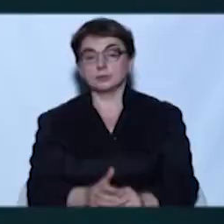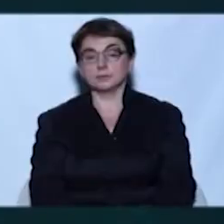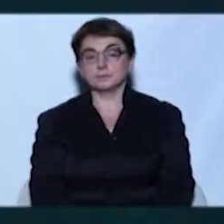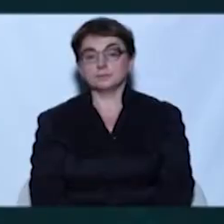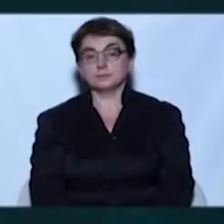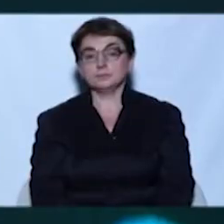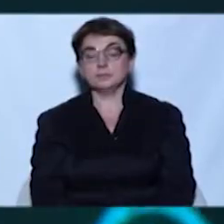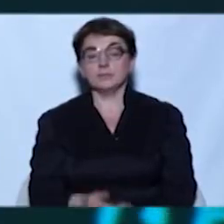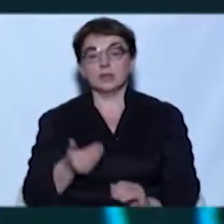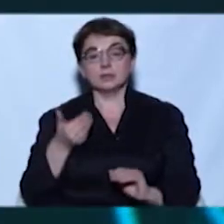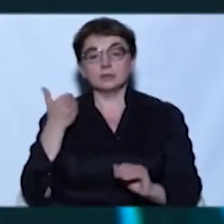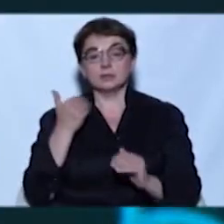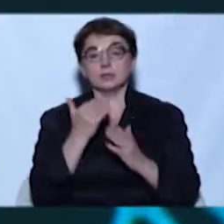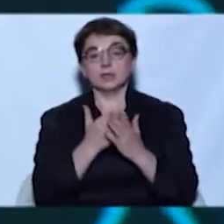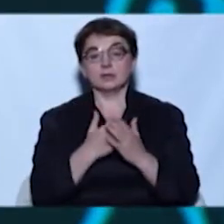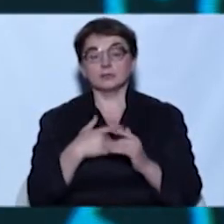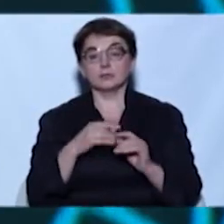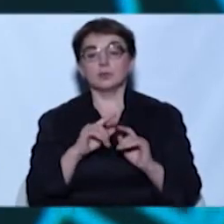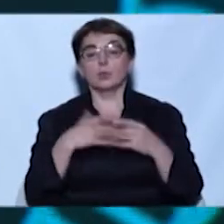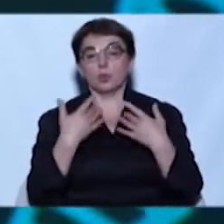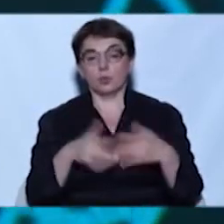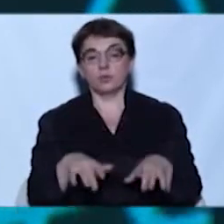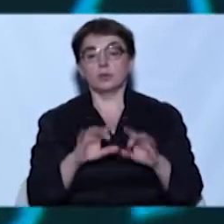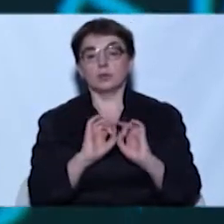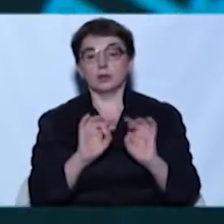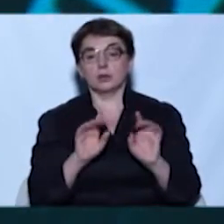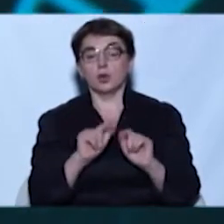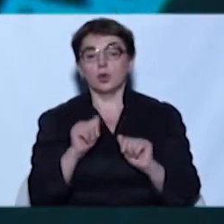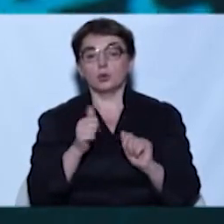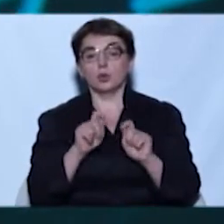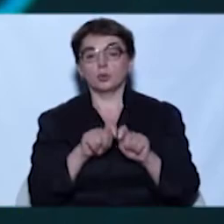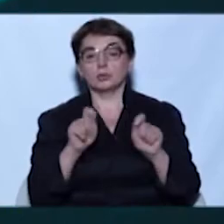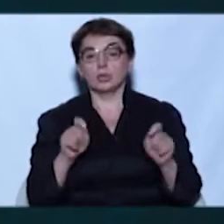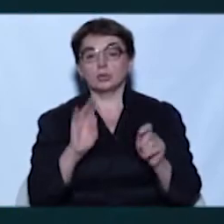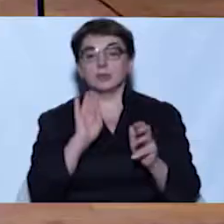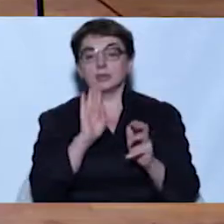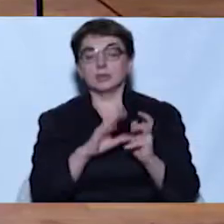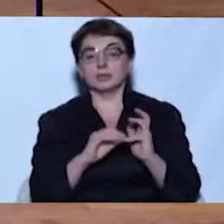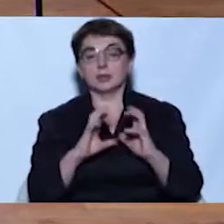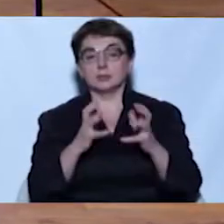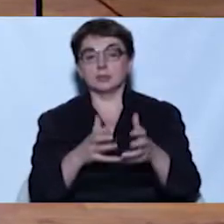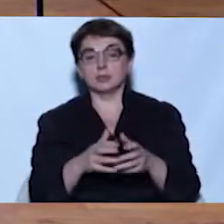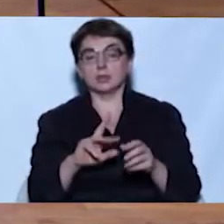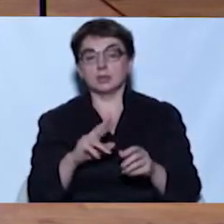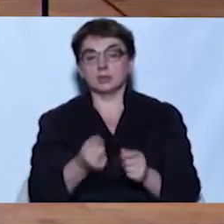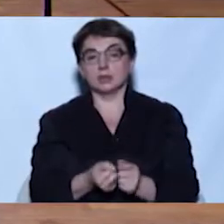Დიახ, წინა გაკვეთილზე ჩვენ უკვე განვიხილეთ, როგორ შეიქმნა დედამიწა. Და